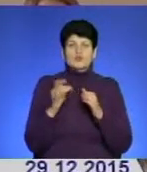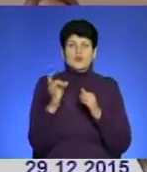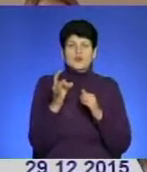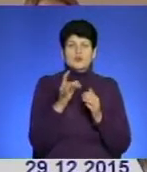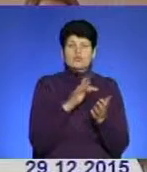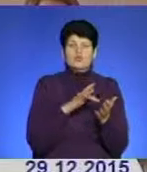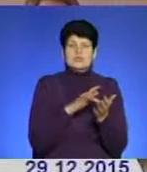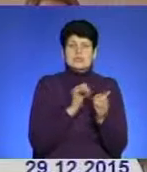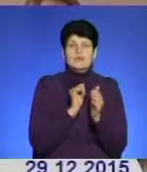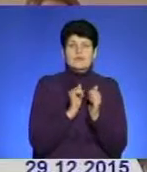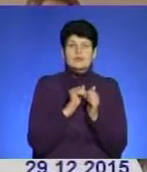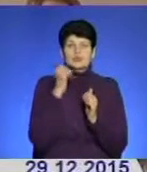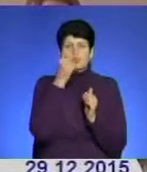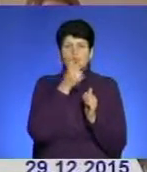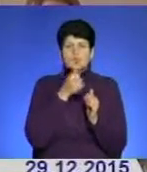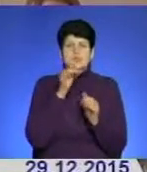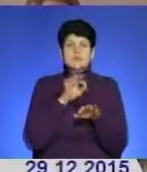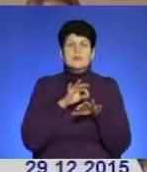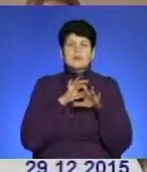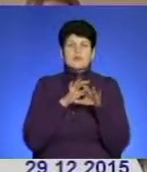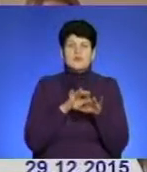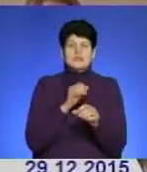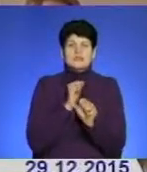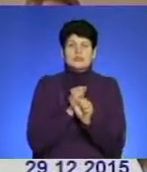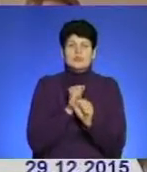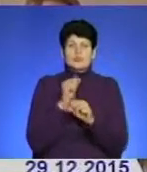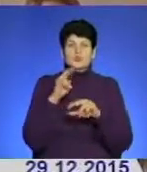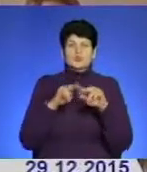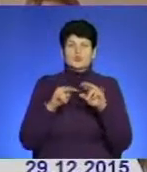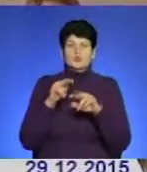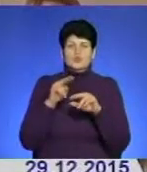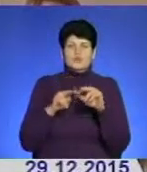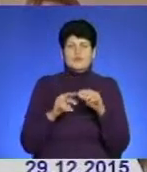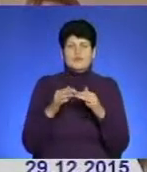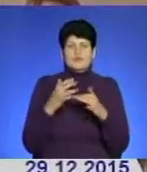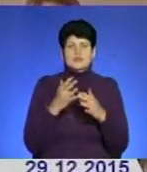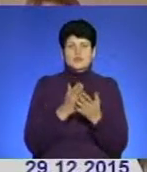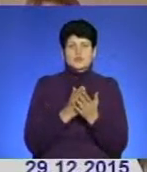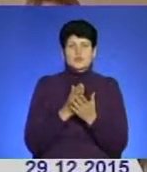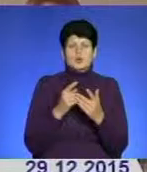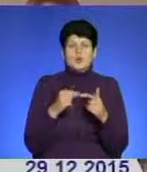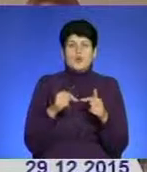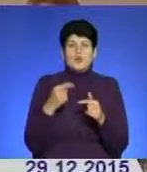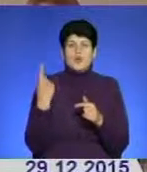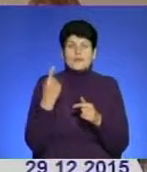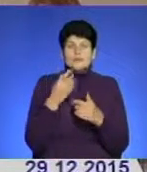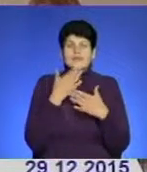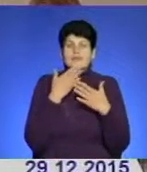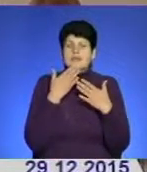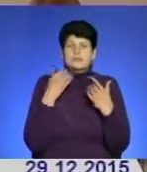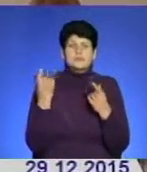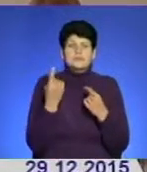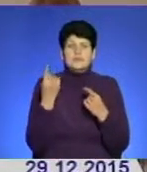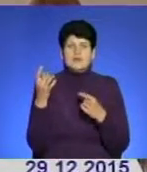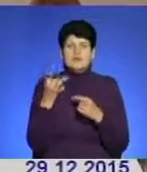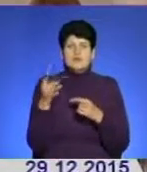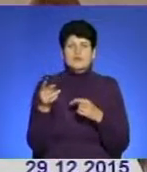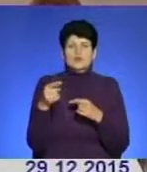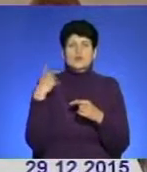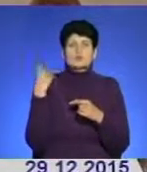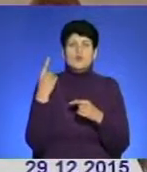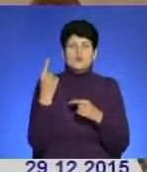році проведені роботи щодо розбудови інфраструктури області. Повірте, немає жодного району в Тернопільській